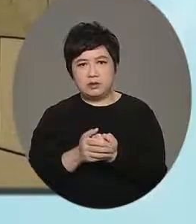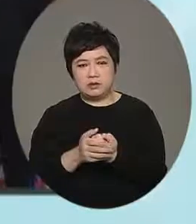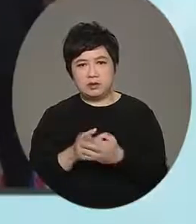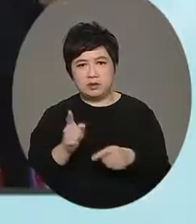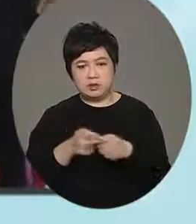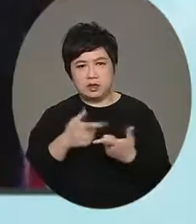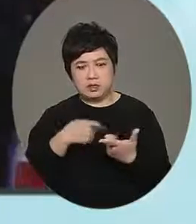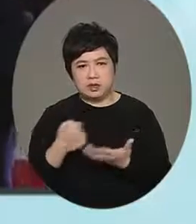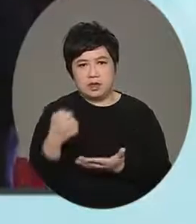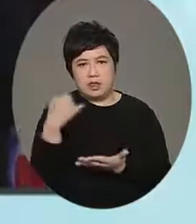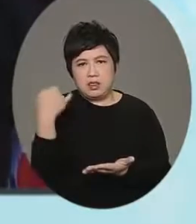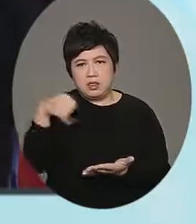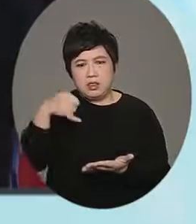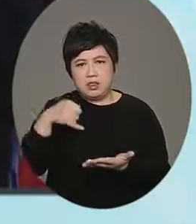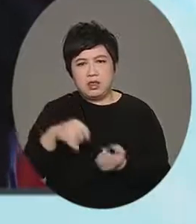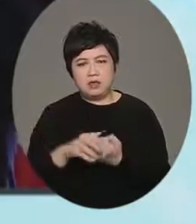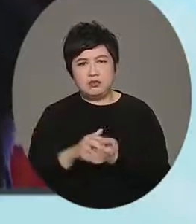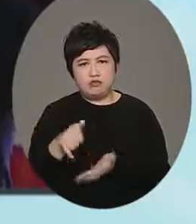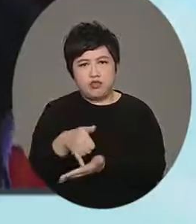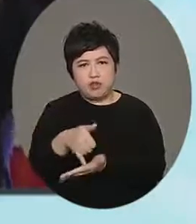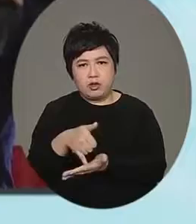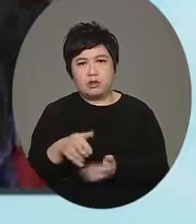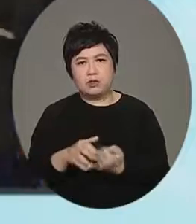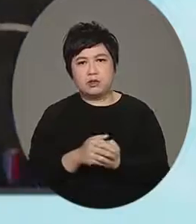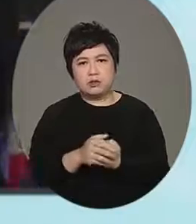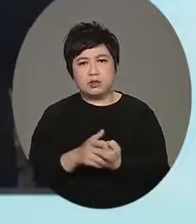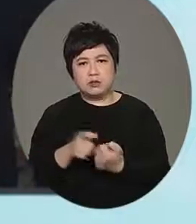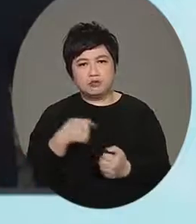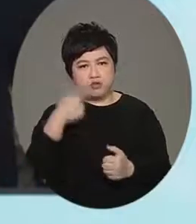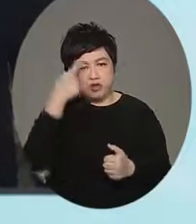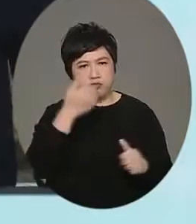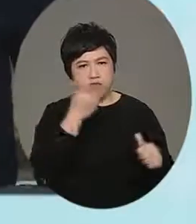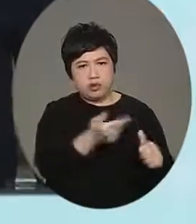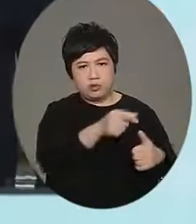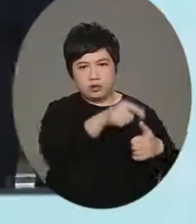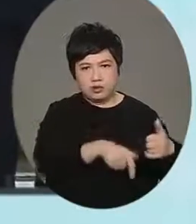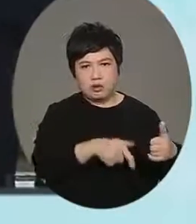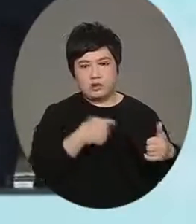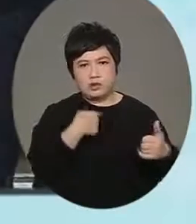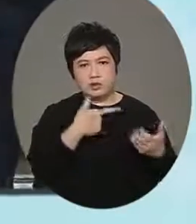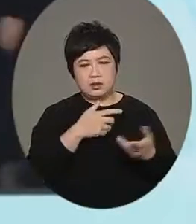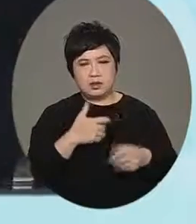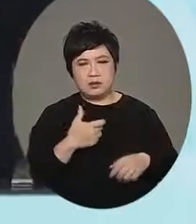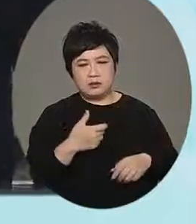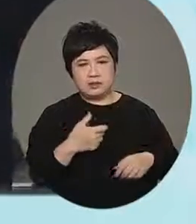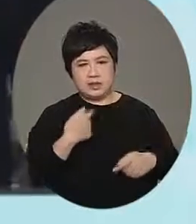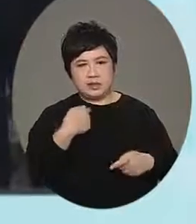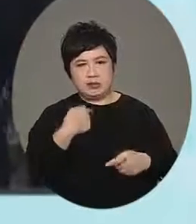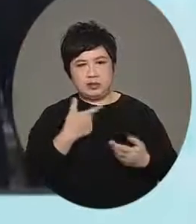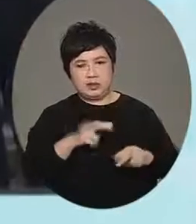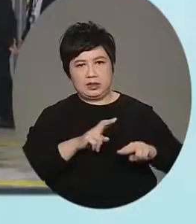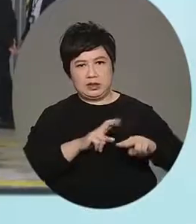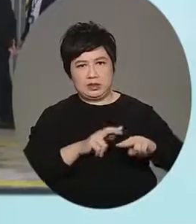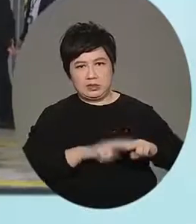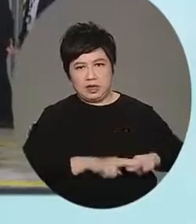常之薄弱，是但是要令到被告要在還押3個月是